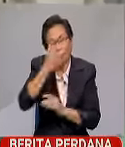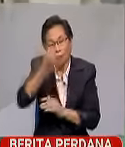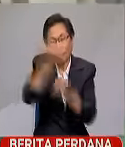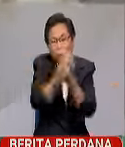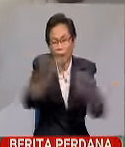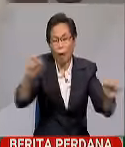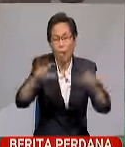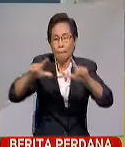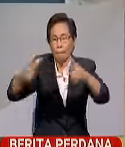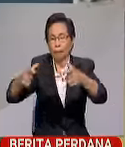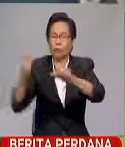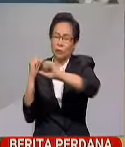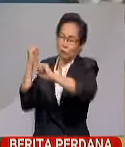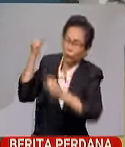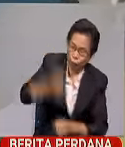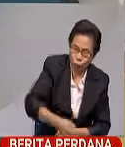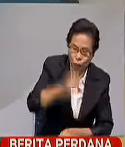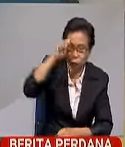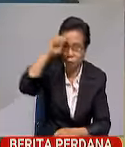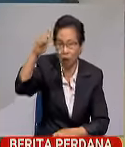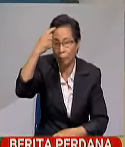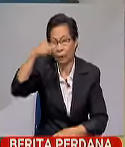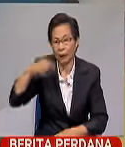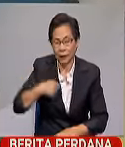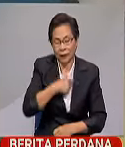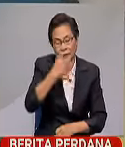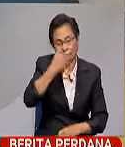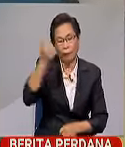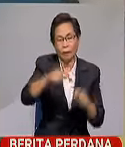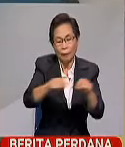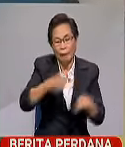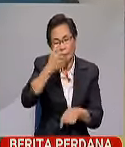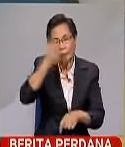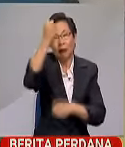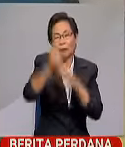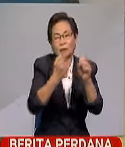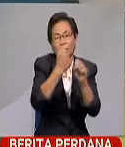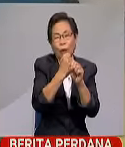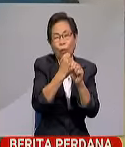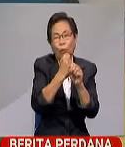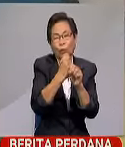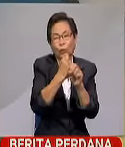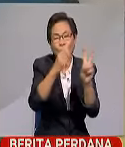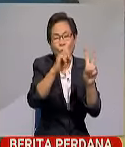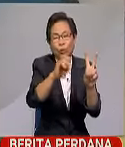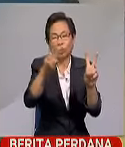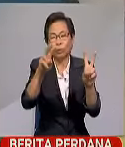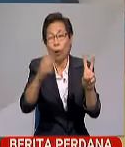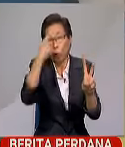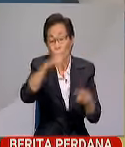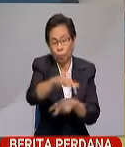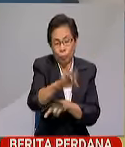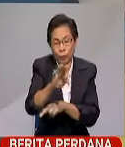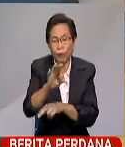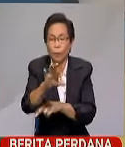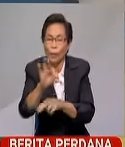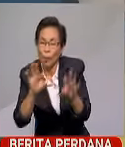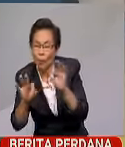persediaan pasukan. Bagi kita adalah medan terbaik lah tahun ni untuk buat pemilihan sebab